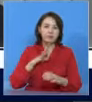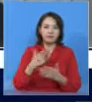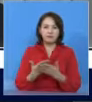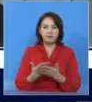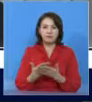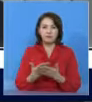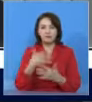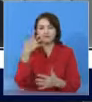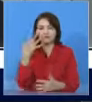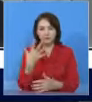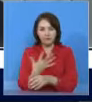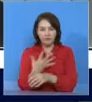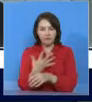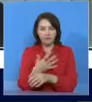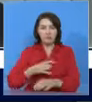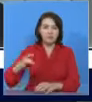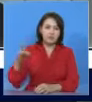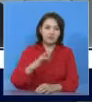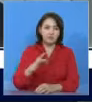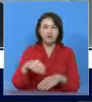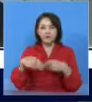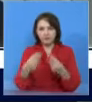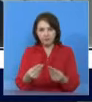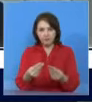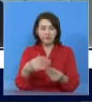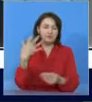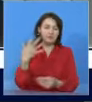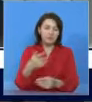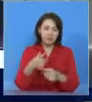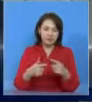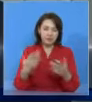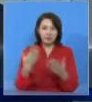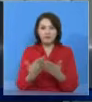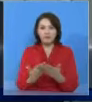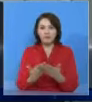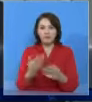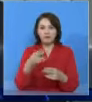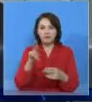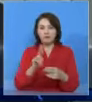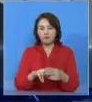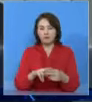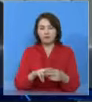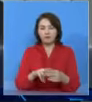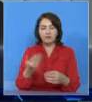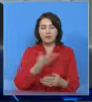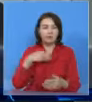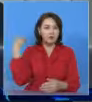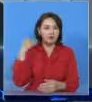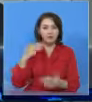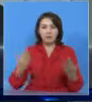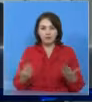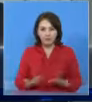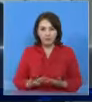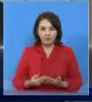сыйлықтың 5-еуін республика көлемінде берілсе, 5-еуін осы жергілікті біздің Ақтөбеде